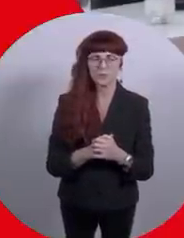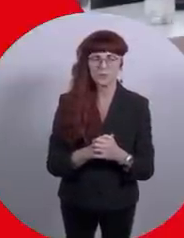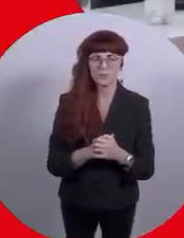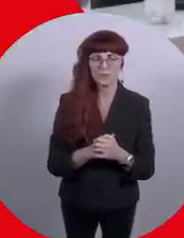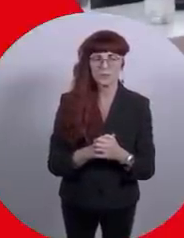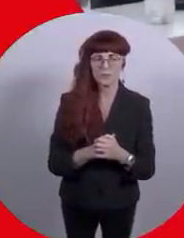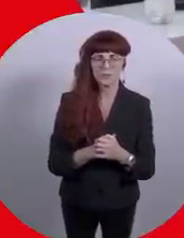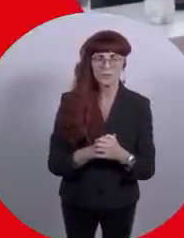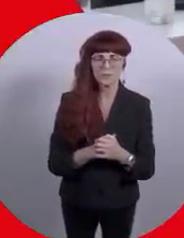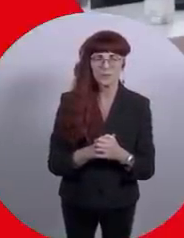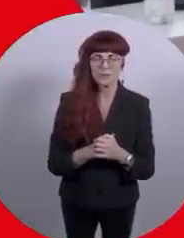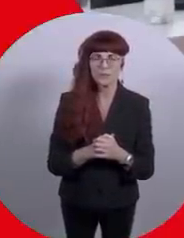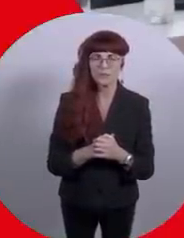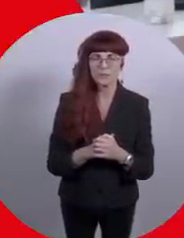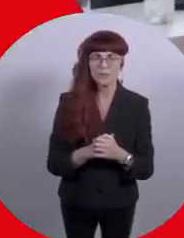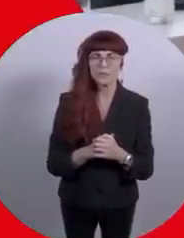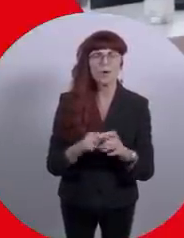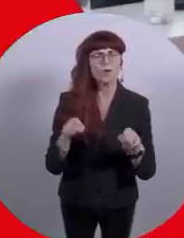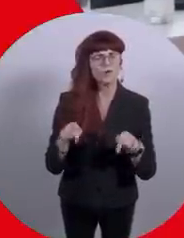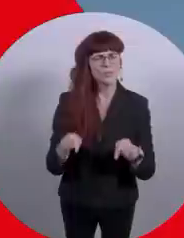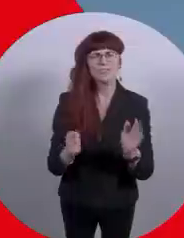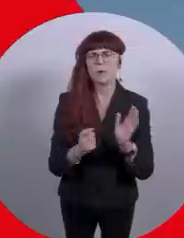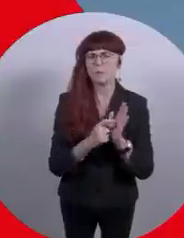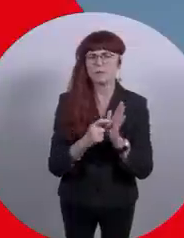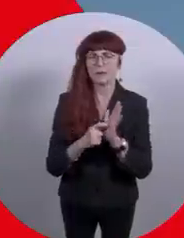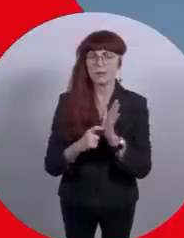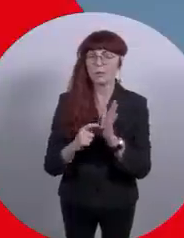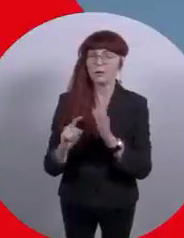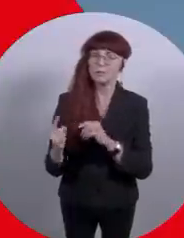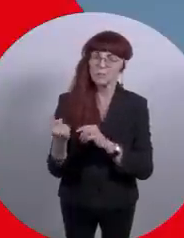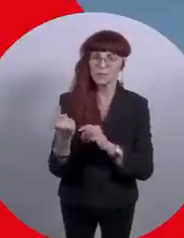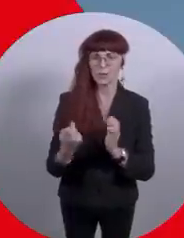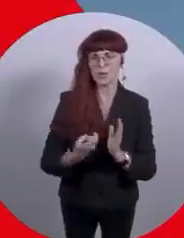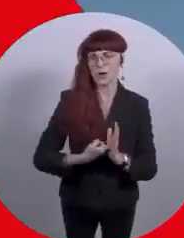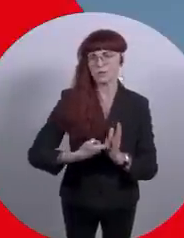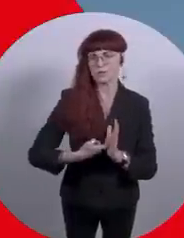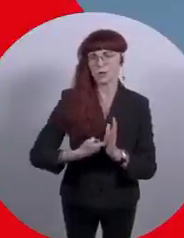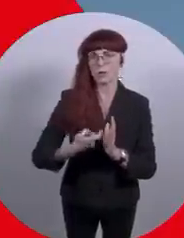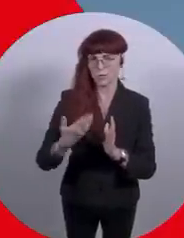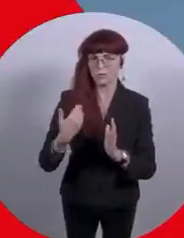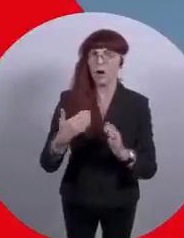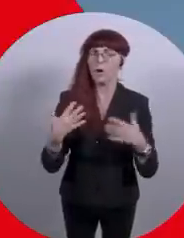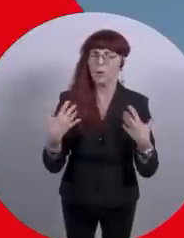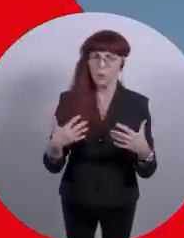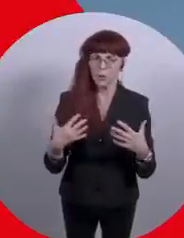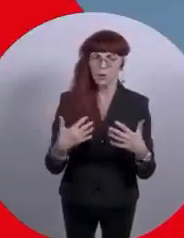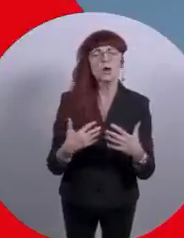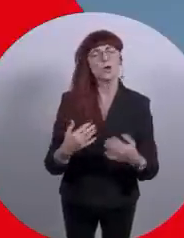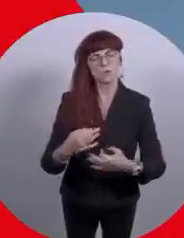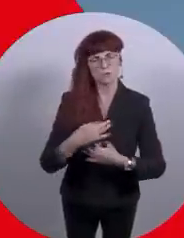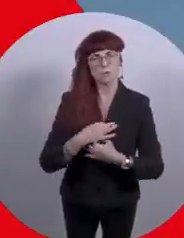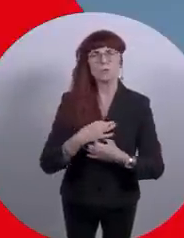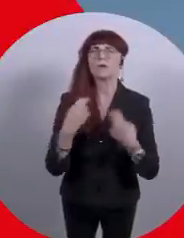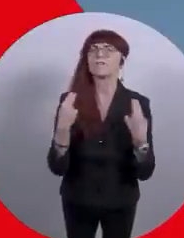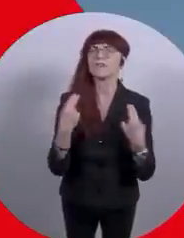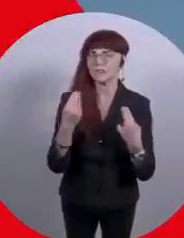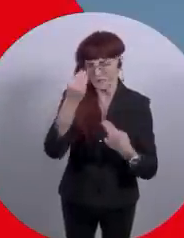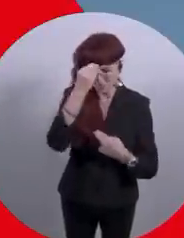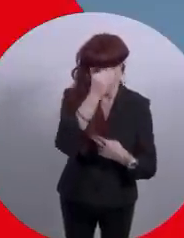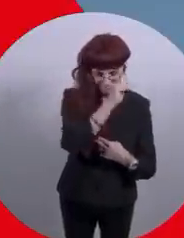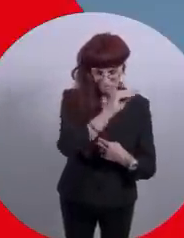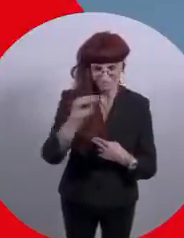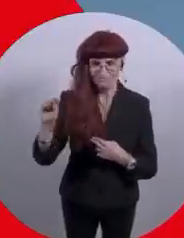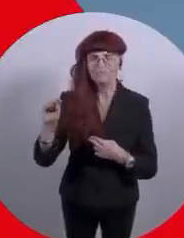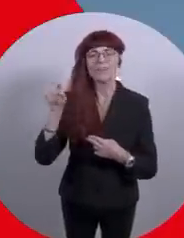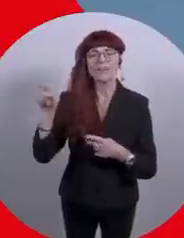und es ist unter diesen Bedingungen einfach eine besondere Herausforderung gewesen und das war mir ein Anliegen nachdem das ein Team ist